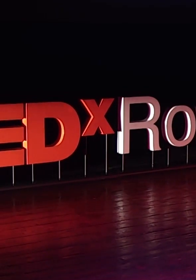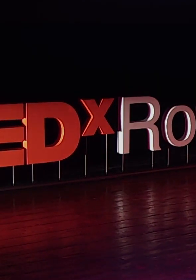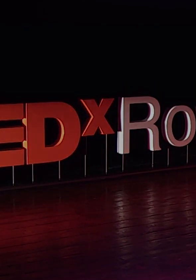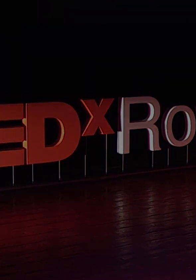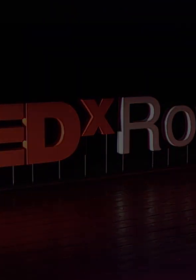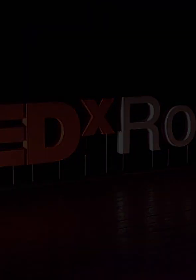i